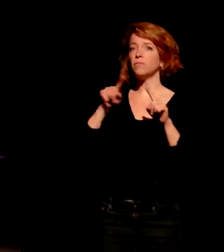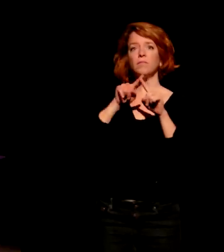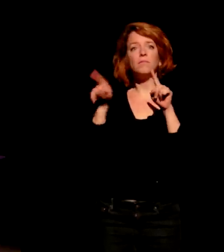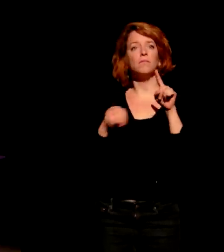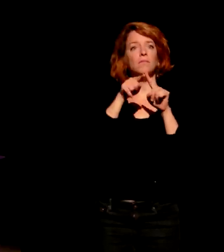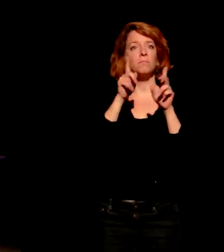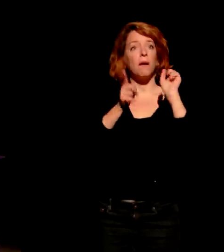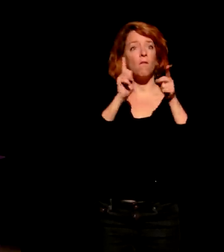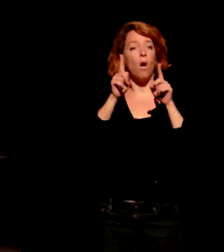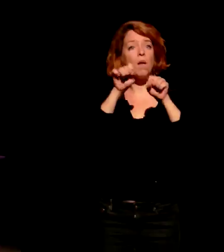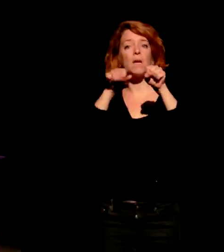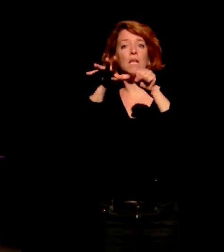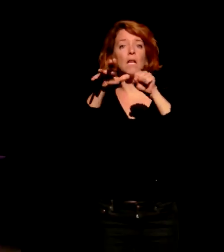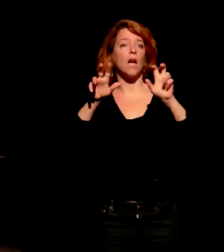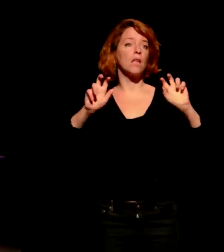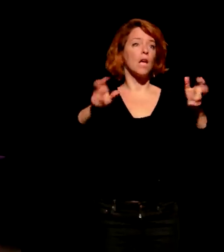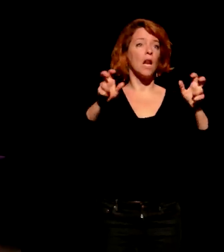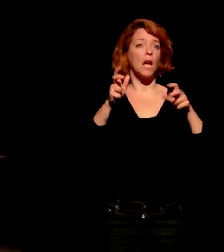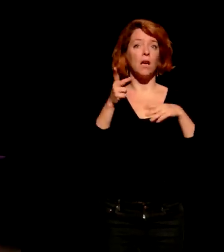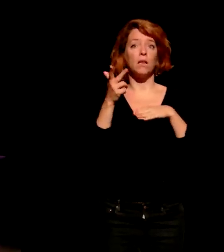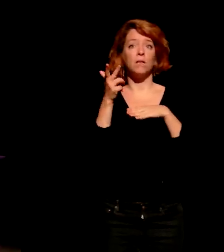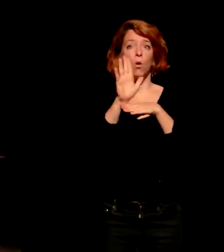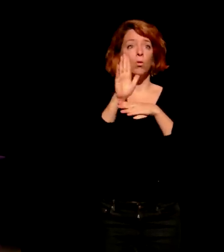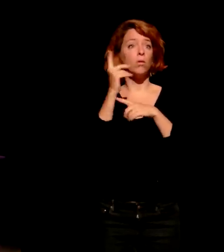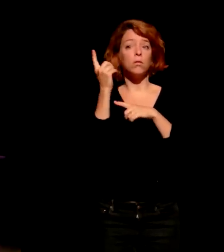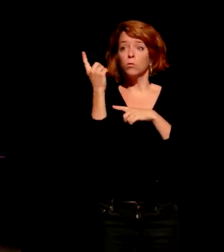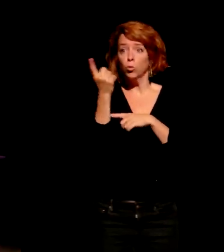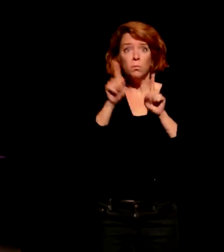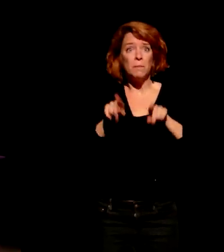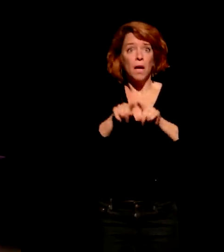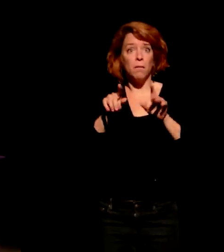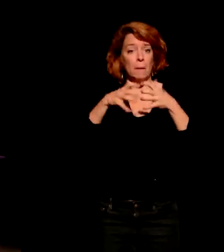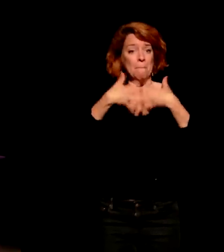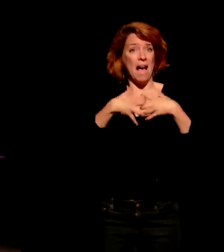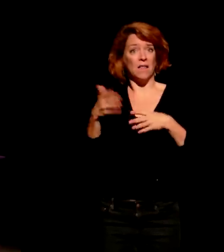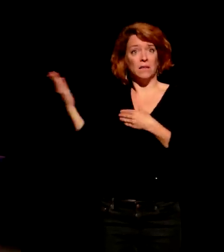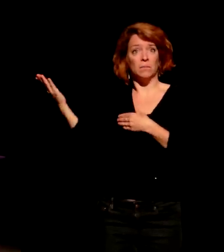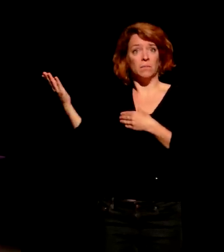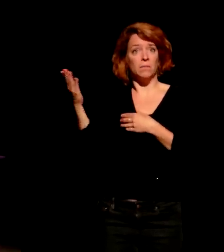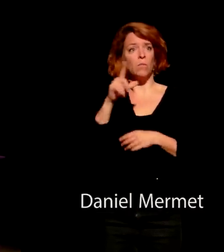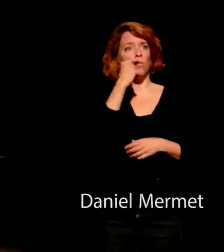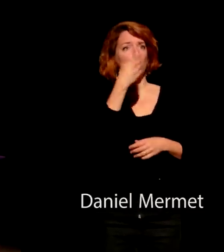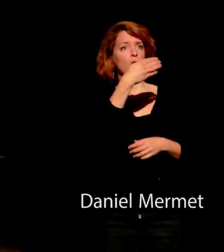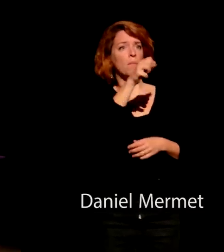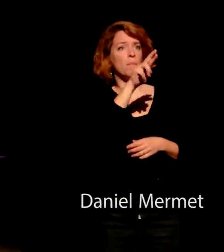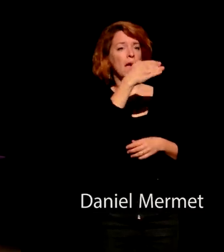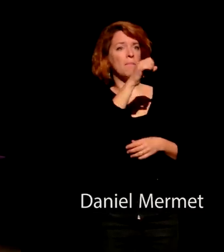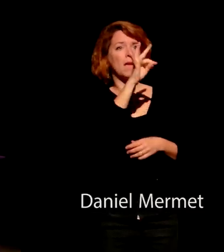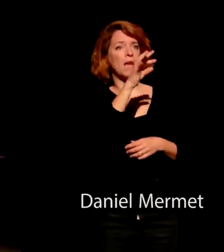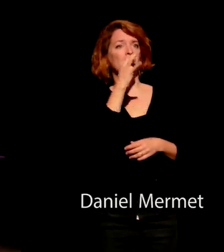fois ouvertement, comment le passage au pluriel est permanent, l'homogénéisation. Il y a un truc que Daniel Mermet a appelé